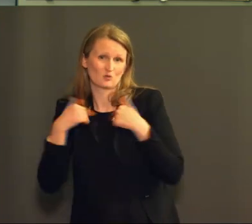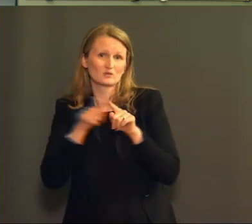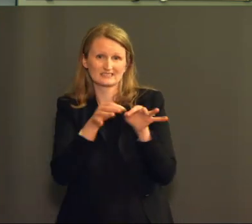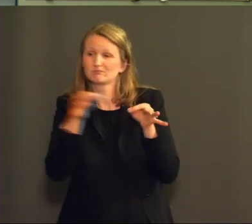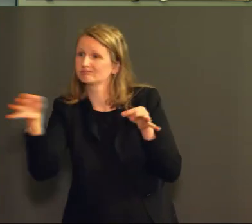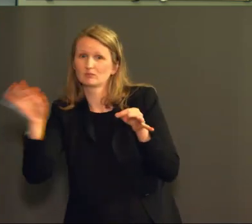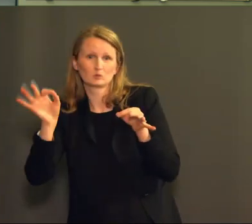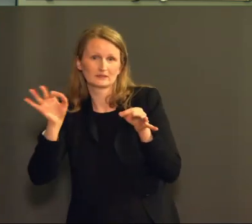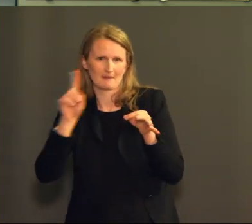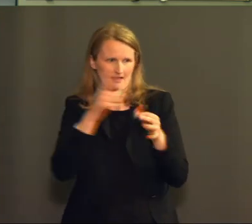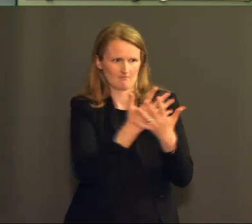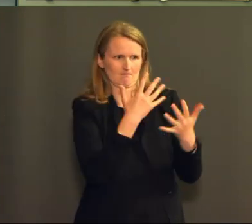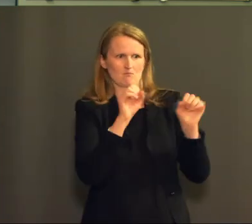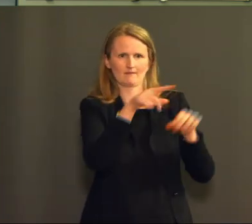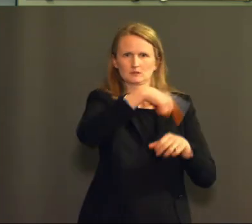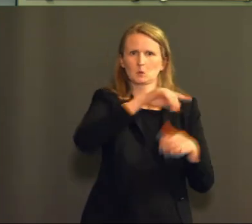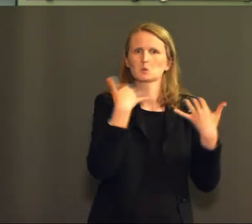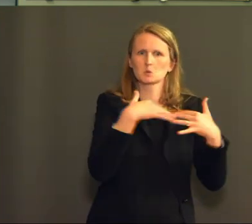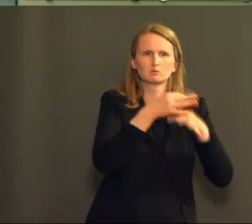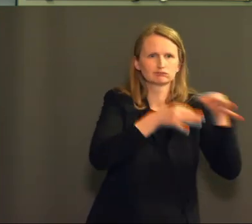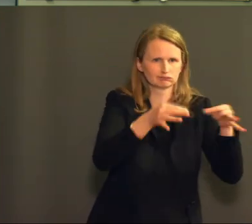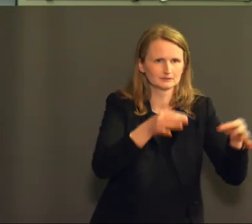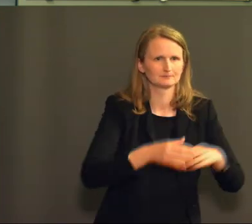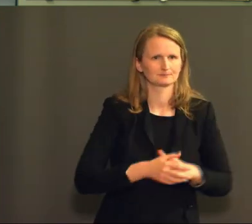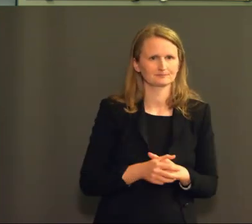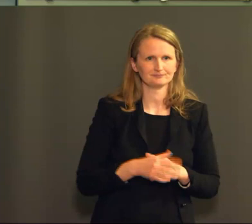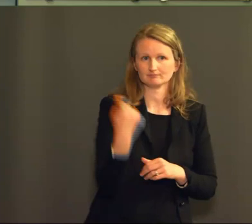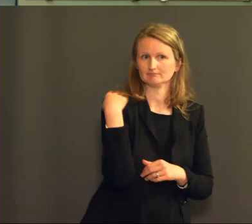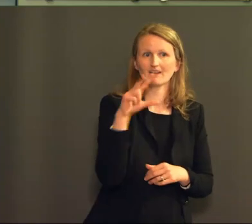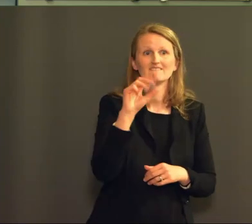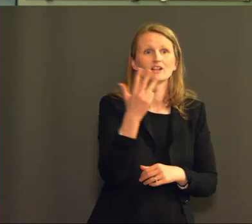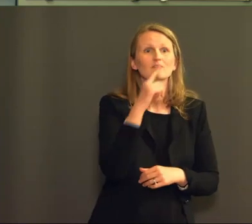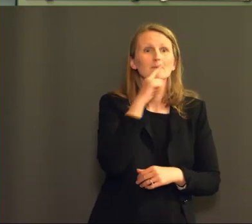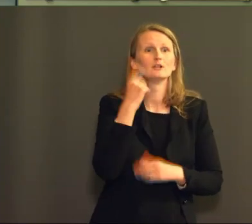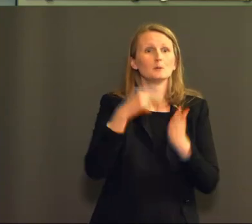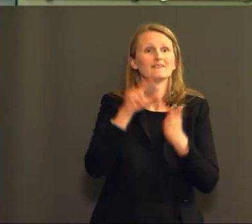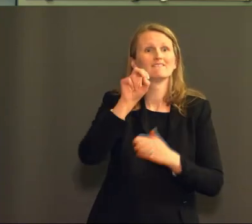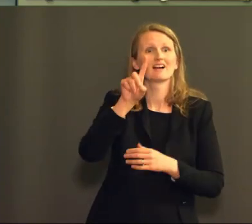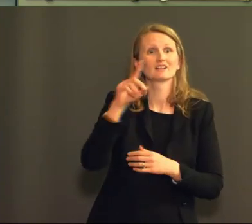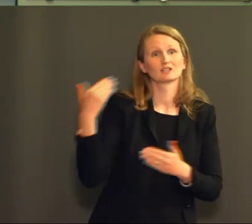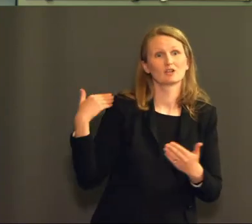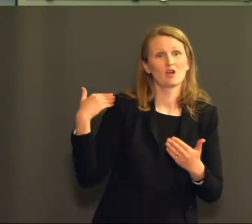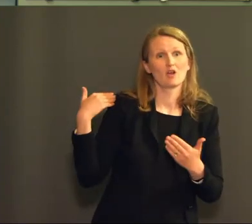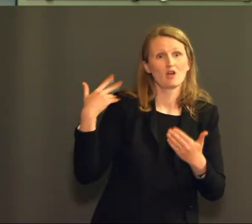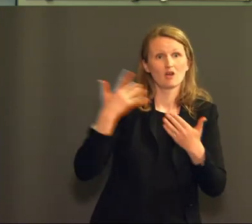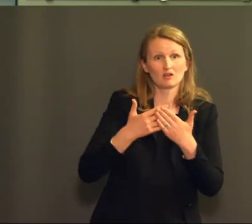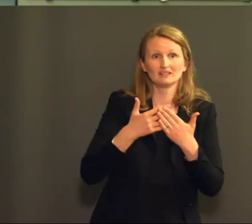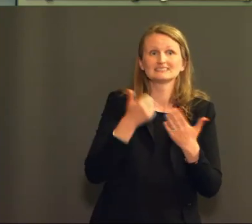2021, le taux d'incidence parmi cette population montait à 670 cas, un